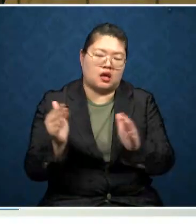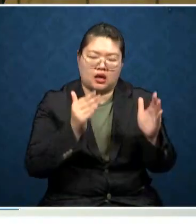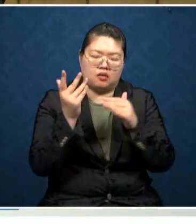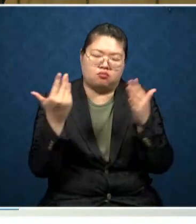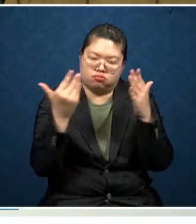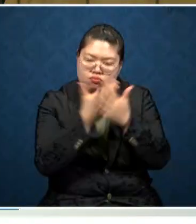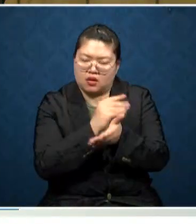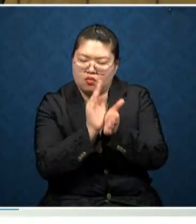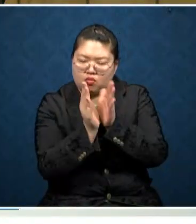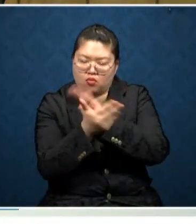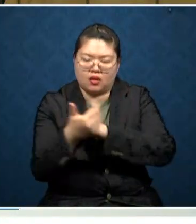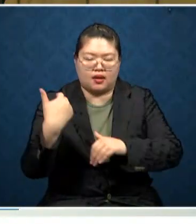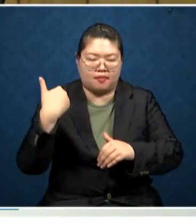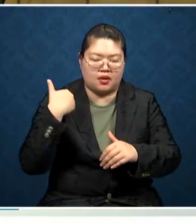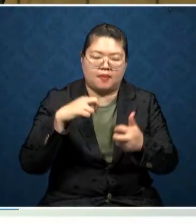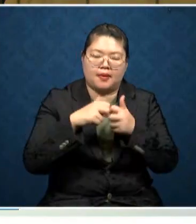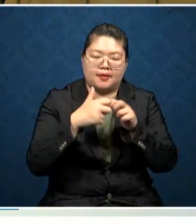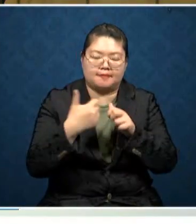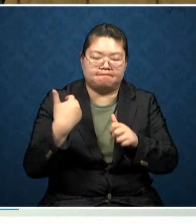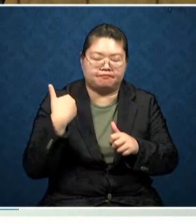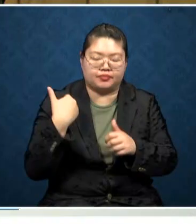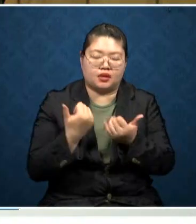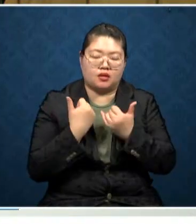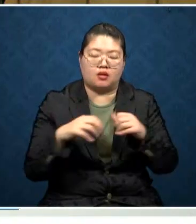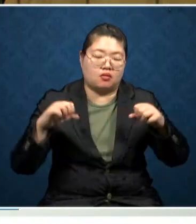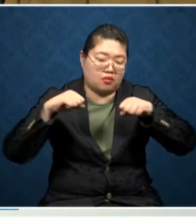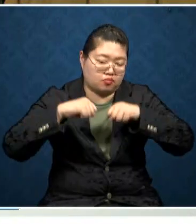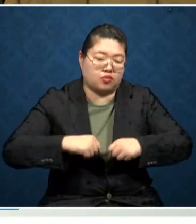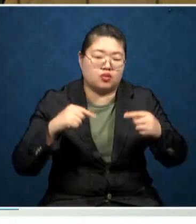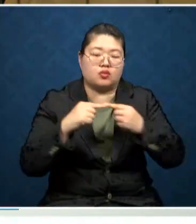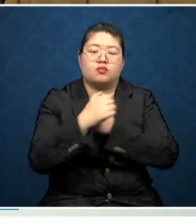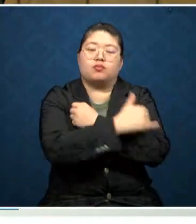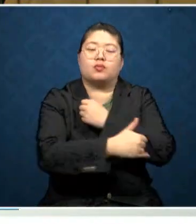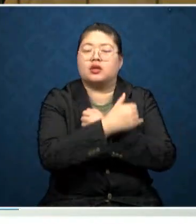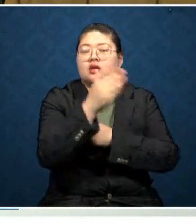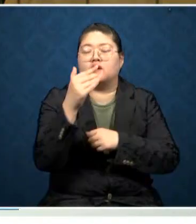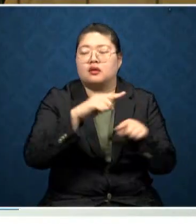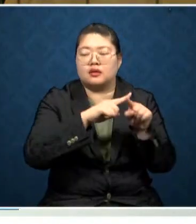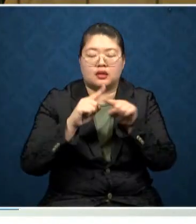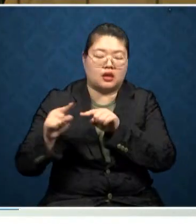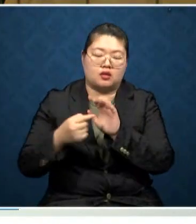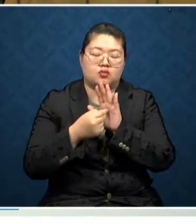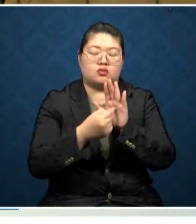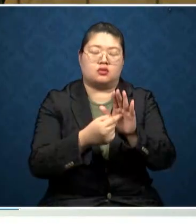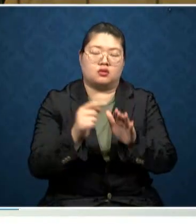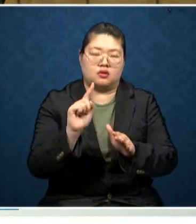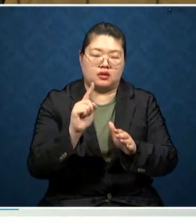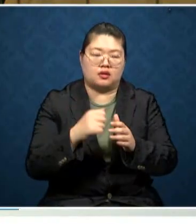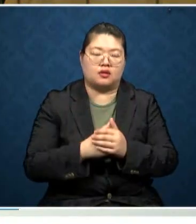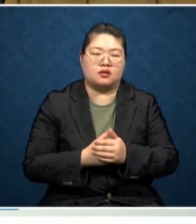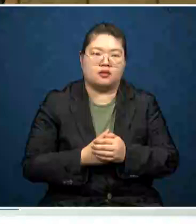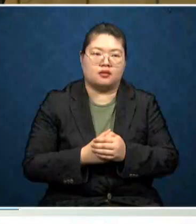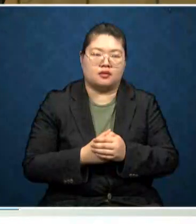ภูมิอากาศผ่านการทำข้อตกลงระหว่างประเทศต่างๆอธิเช่นพิธี